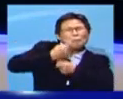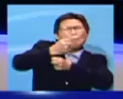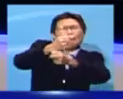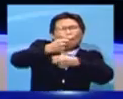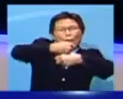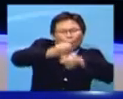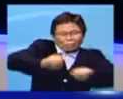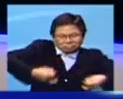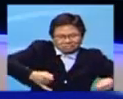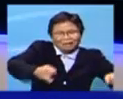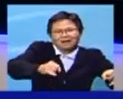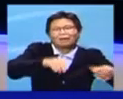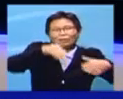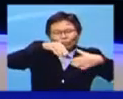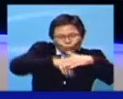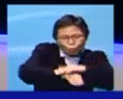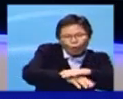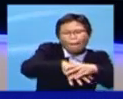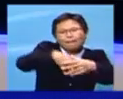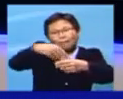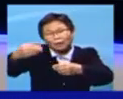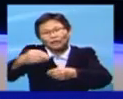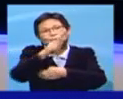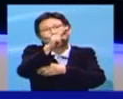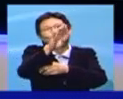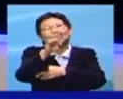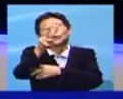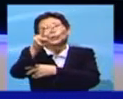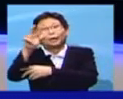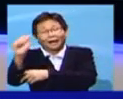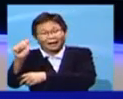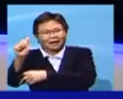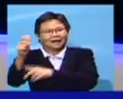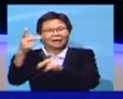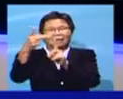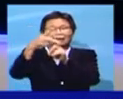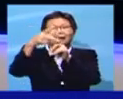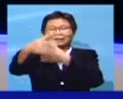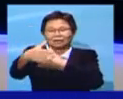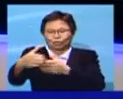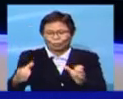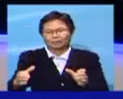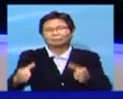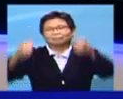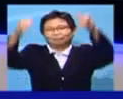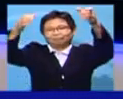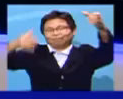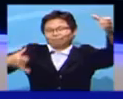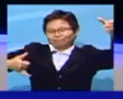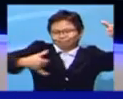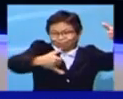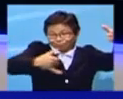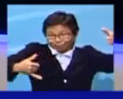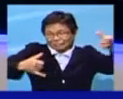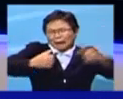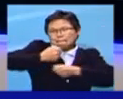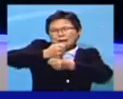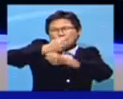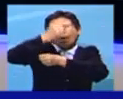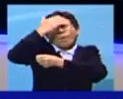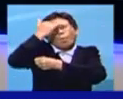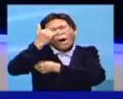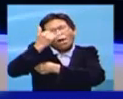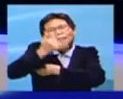jalan keluar masuk yang menghubungkan jalan ub2a ke kondominiumana k berhampiran bantahan itu disuarakan kerana